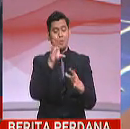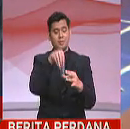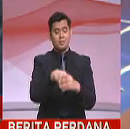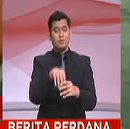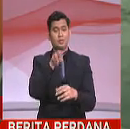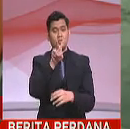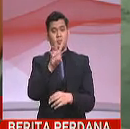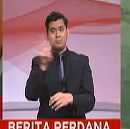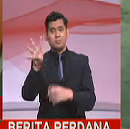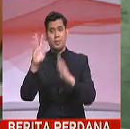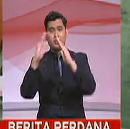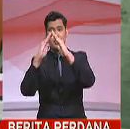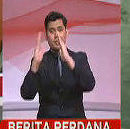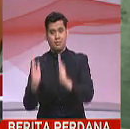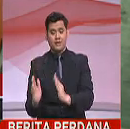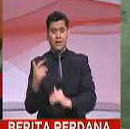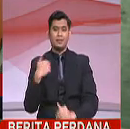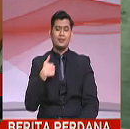yang berpindah itu. Sebab kita mengikut